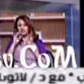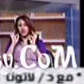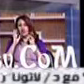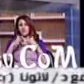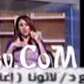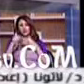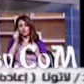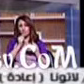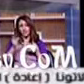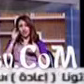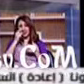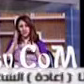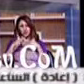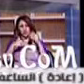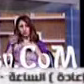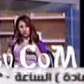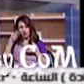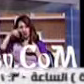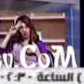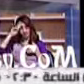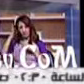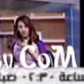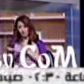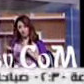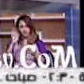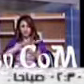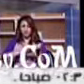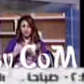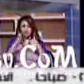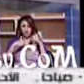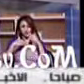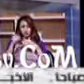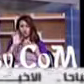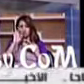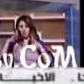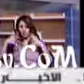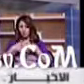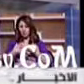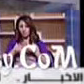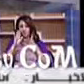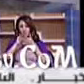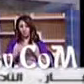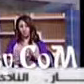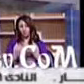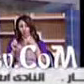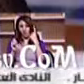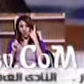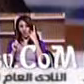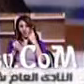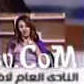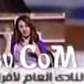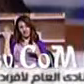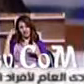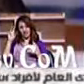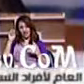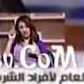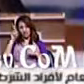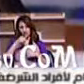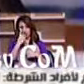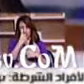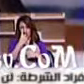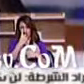اشتراكي ولا ناصري ولا عروبي ولا ايه بالظبط كلنا كنا واحد ما كان في فرق بناات ورجاله ايد في ايد جنب بعض في ميدان التحرير الست المصريه